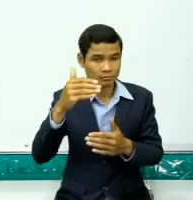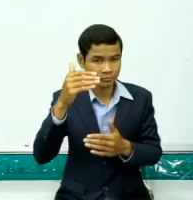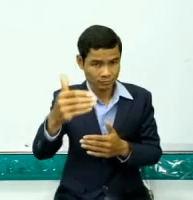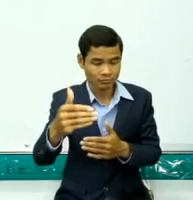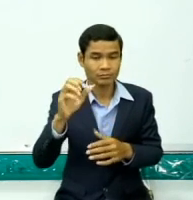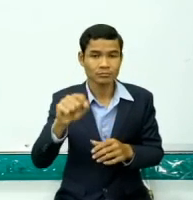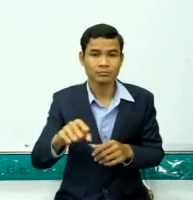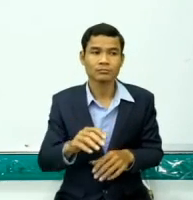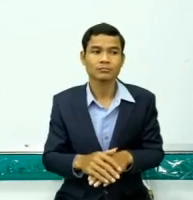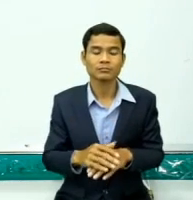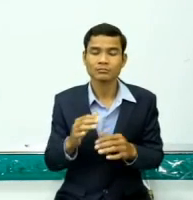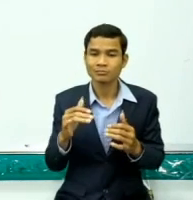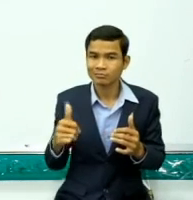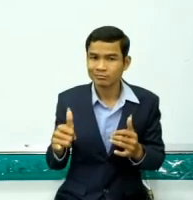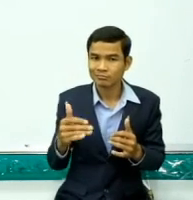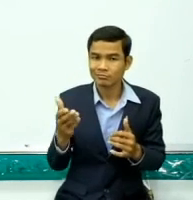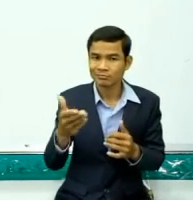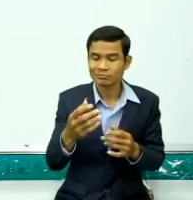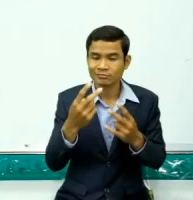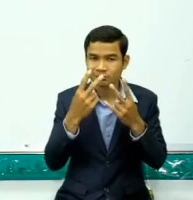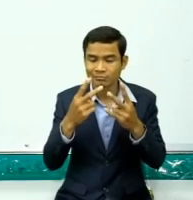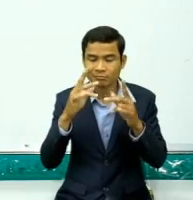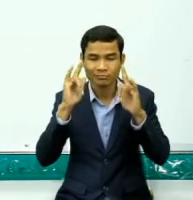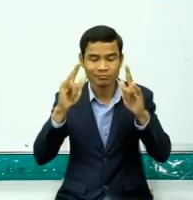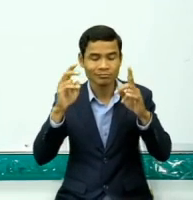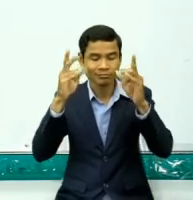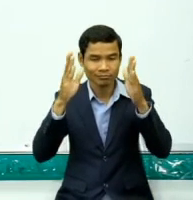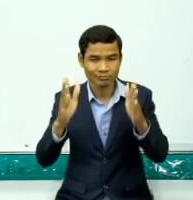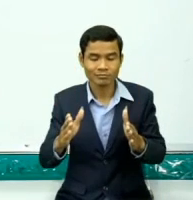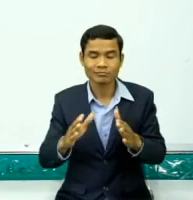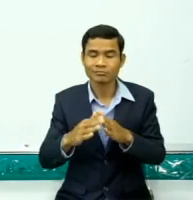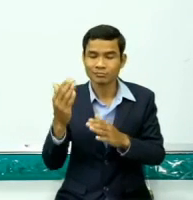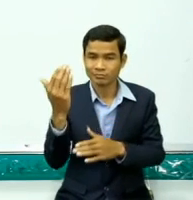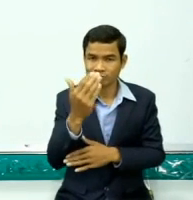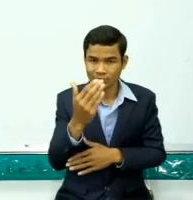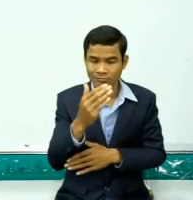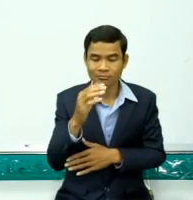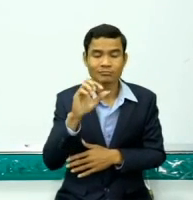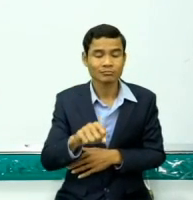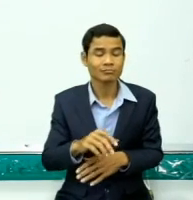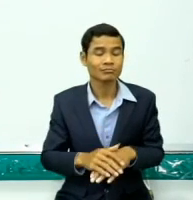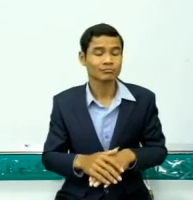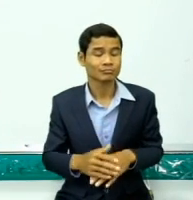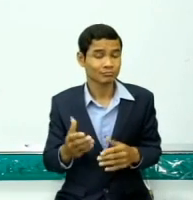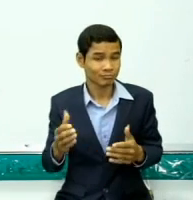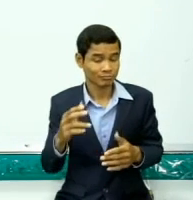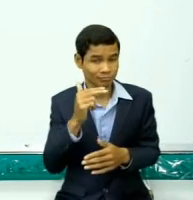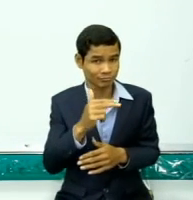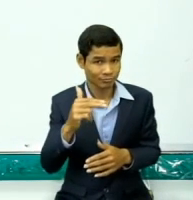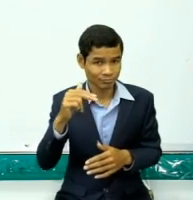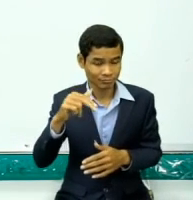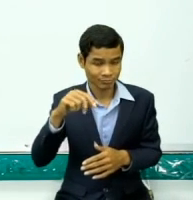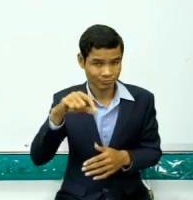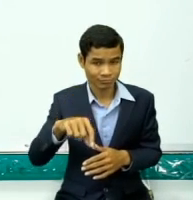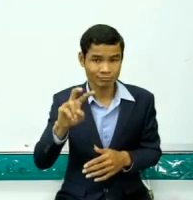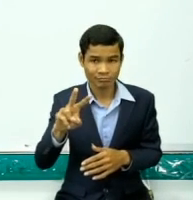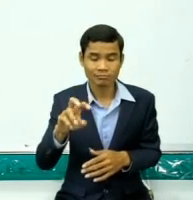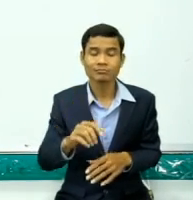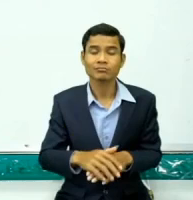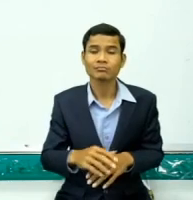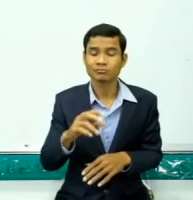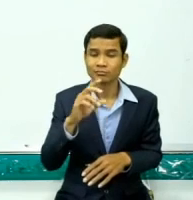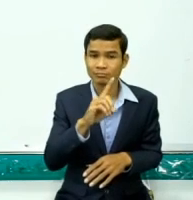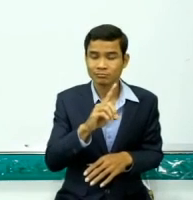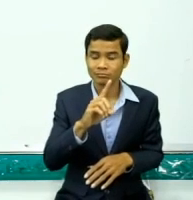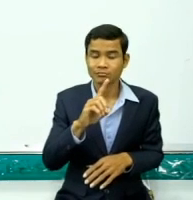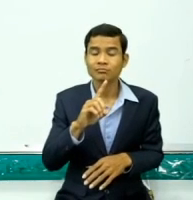tiệt bàn rứt có con ai tạm đàn cạp ngờ riêng đọc bài nè cửu tạm cần chậm từ tố cha bố tơ có phí